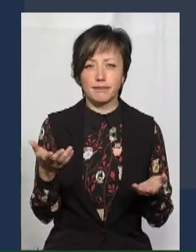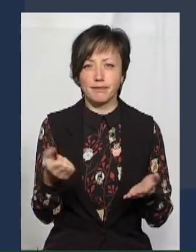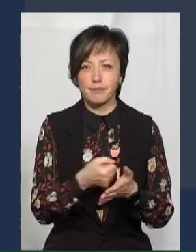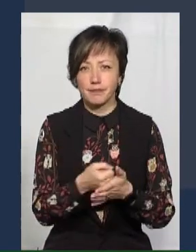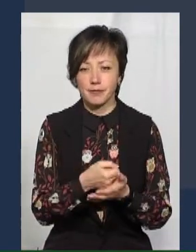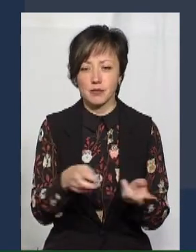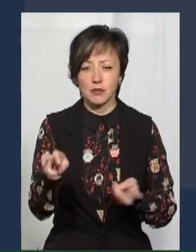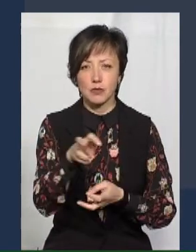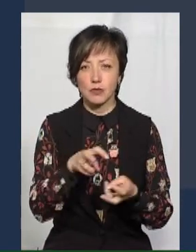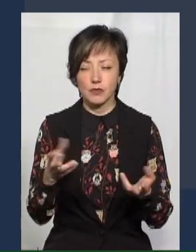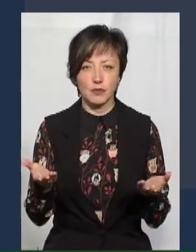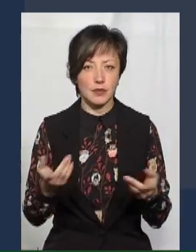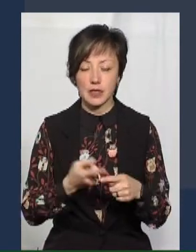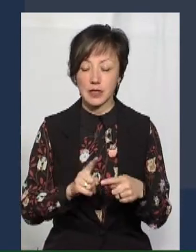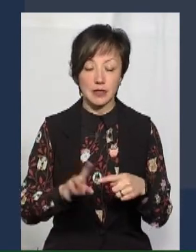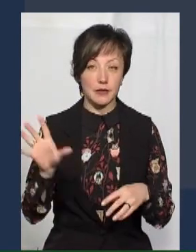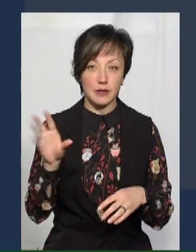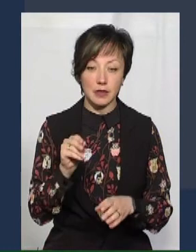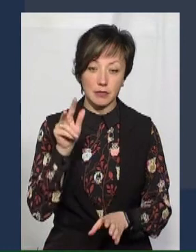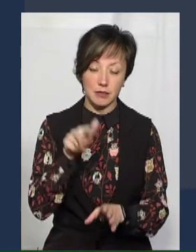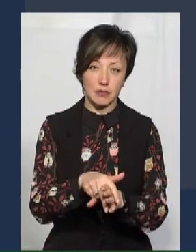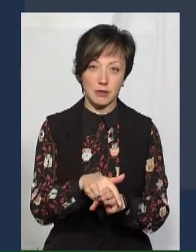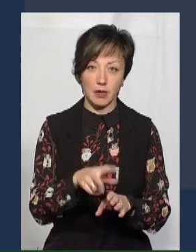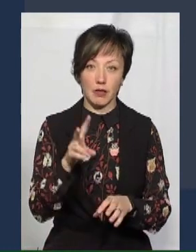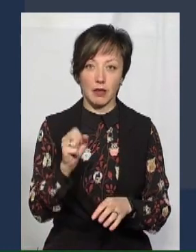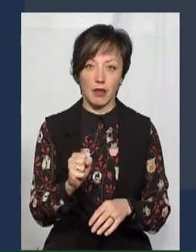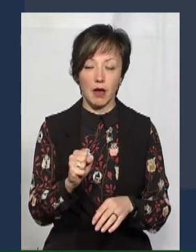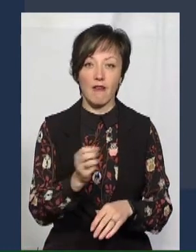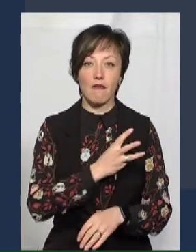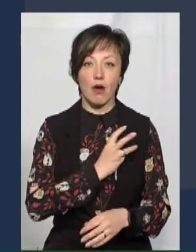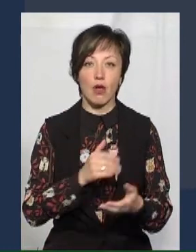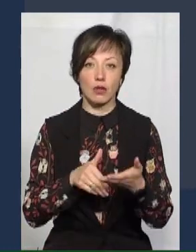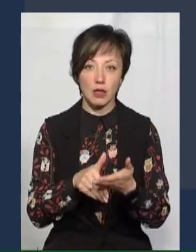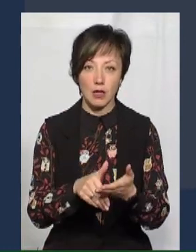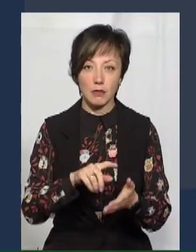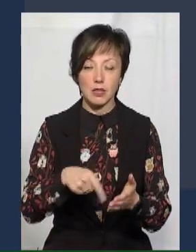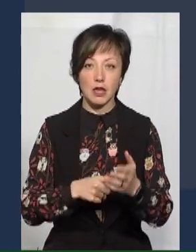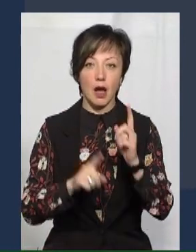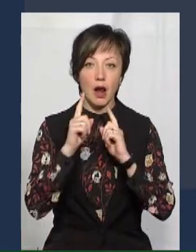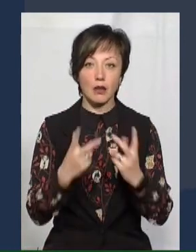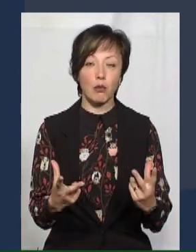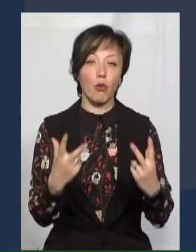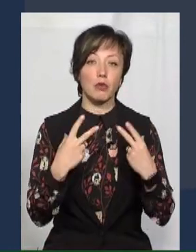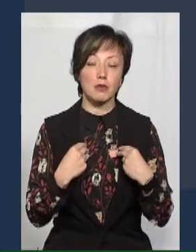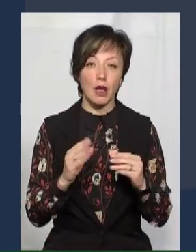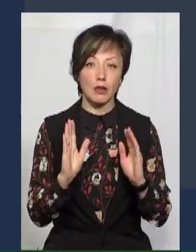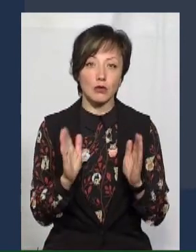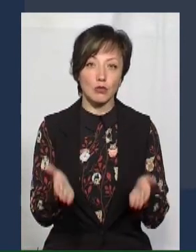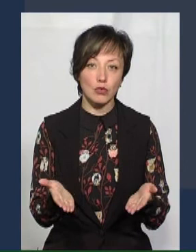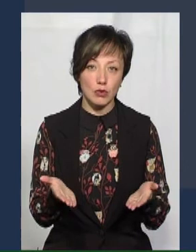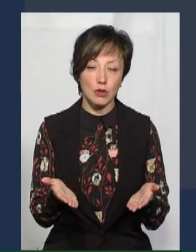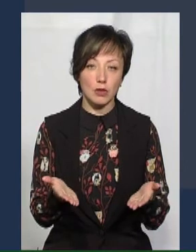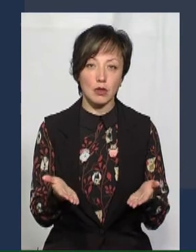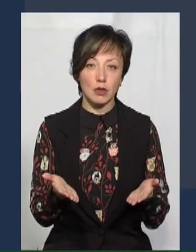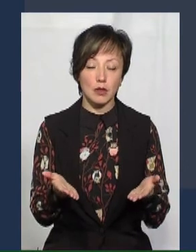вишукувати. Ну, це все лежить на плечах волонтерів. Міська рада пообіцяла, що буде, там,